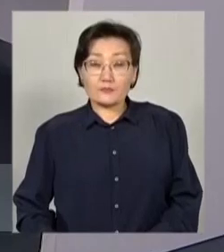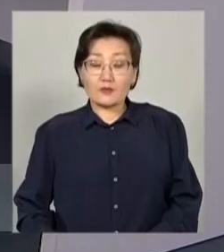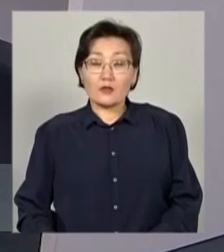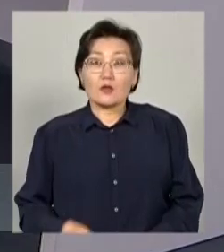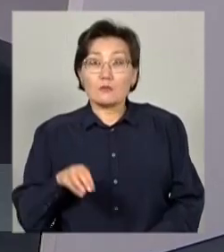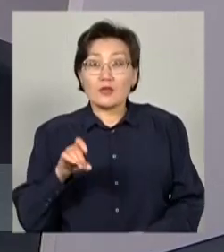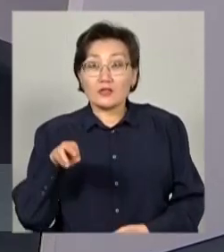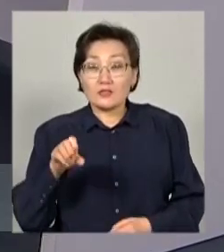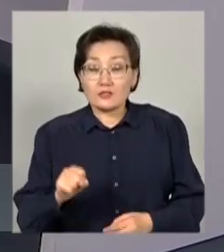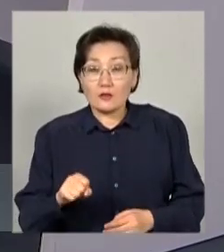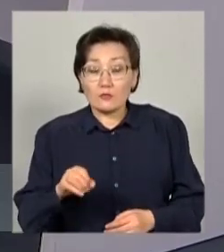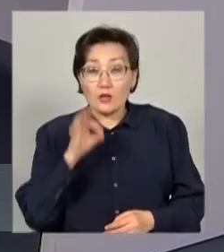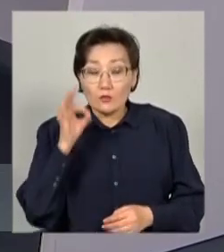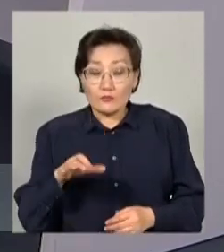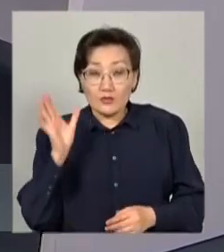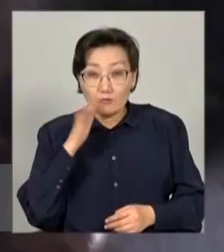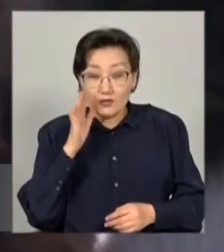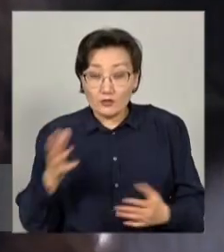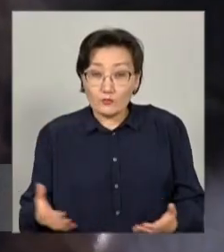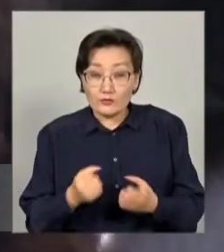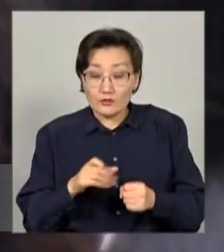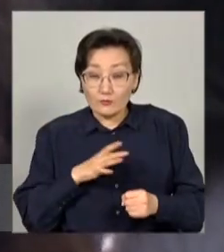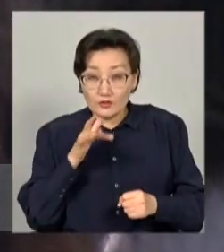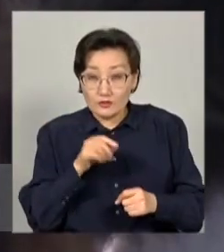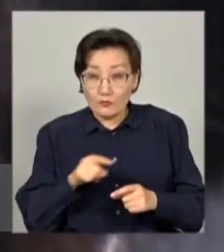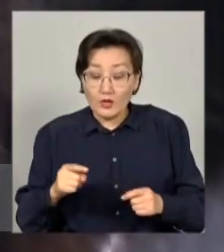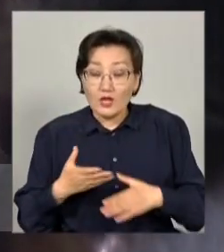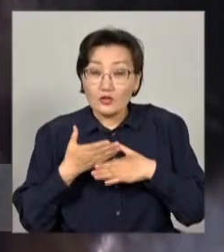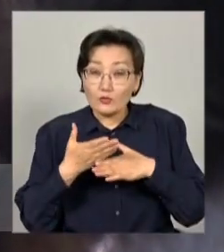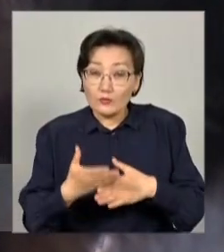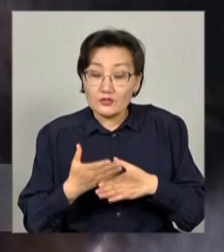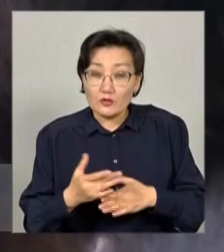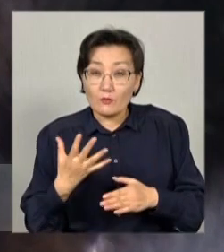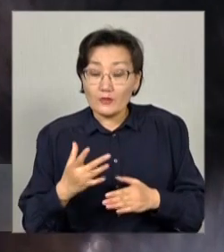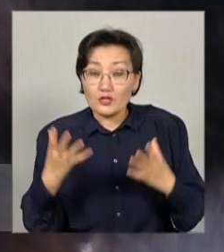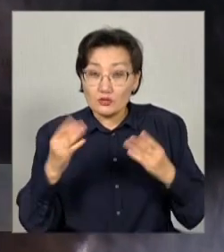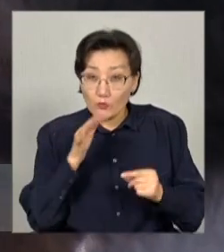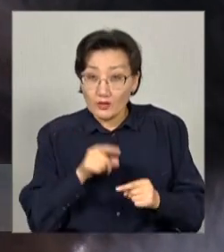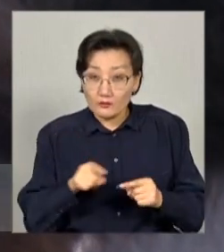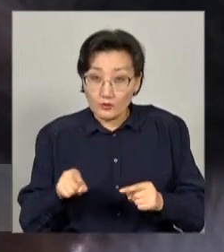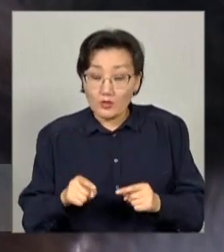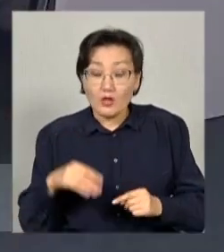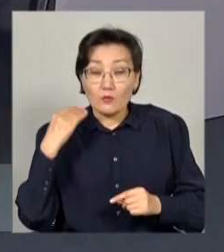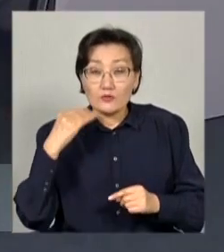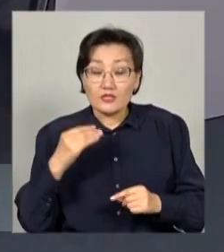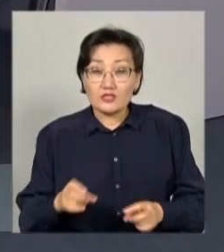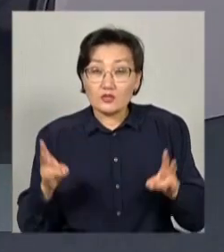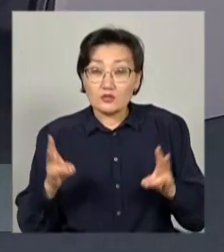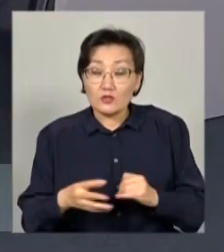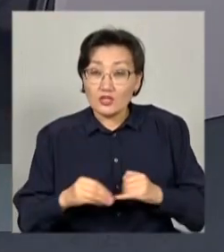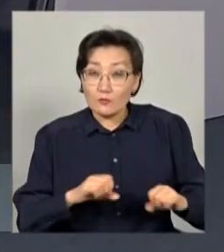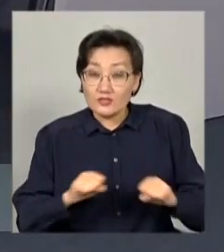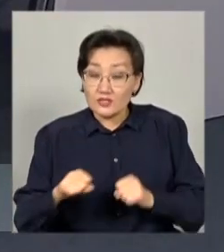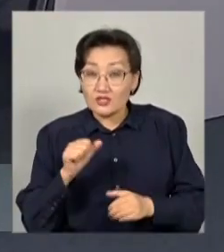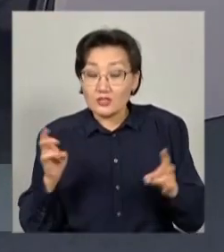Мирта есімді неміс овчаркасының құтқару кезінде біздің төтеншеліктерге көмектесіп жүргеніне 5 жыл болыпты. Ол Түркиядағы алапат зілзала